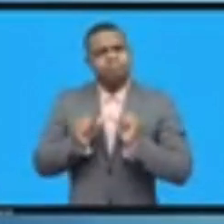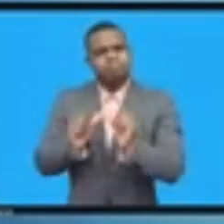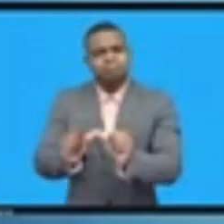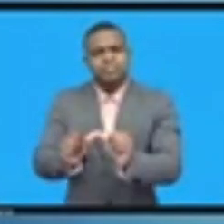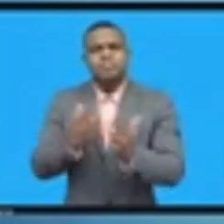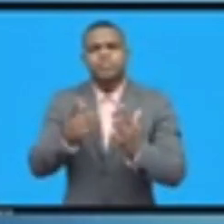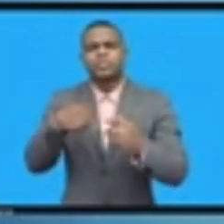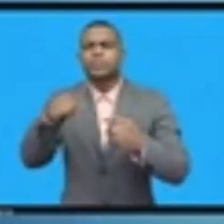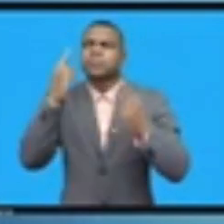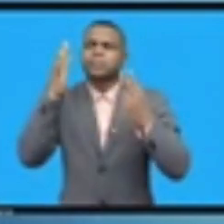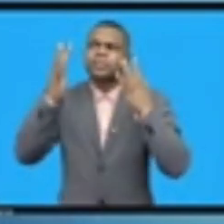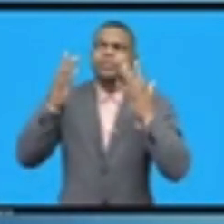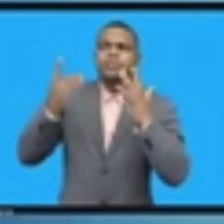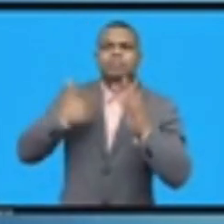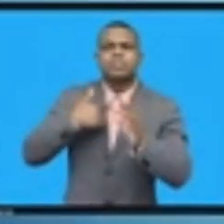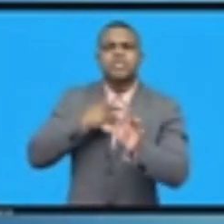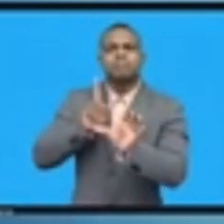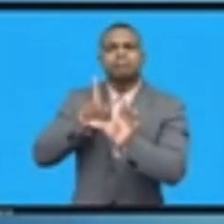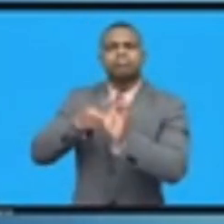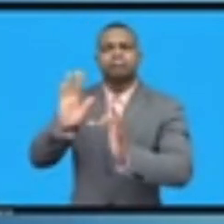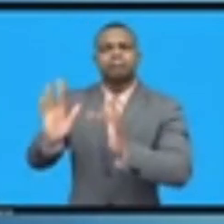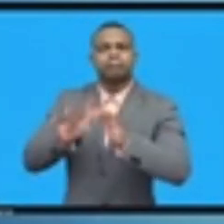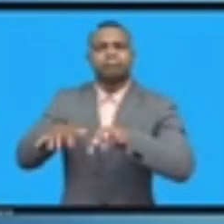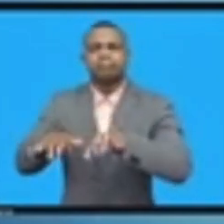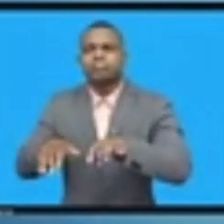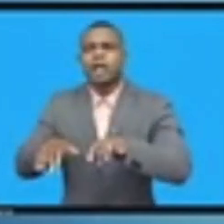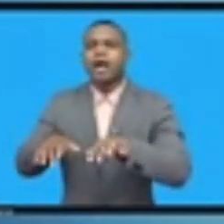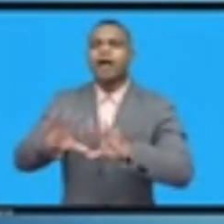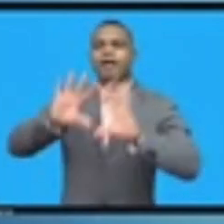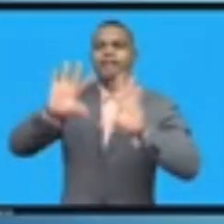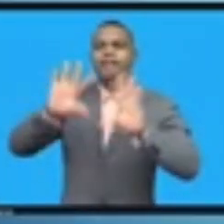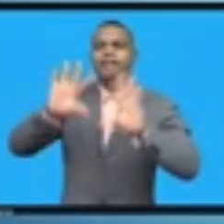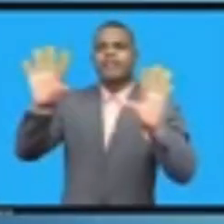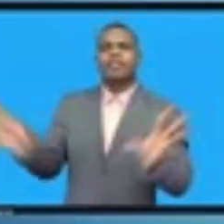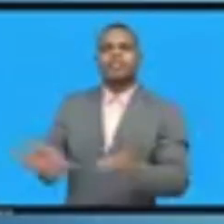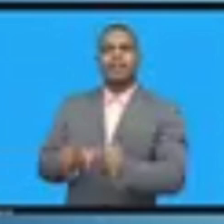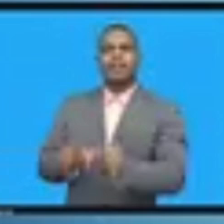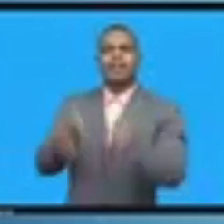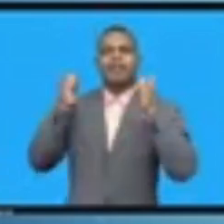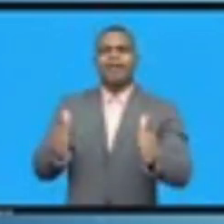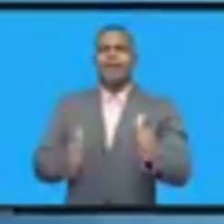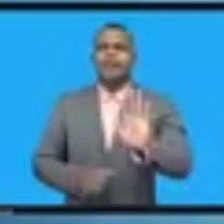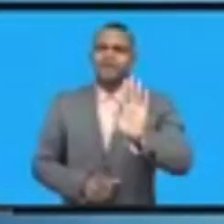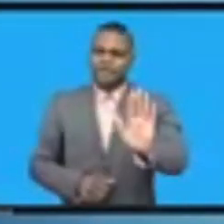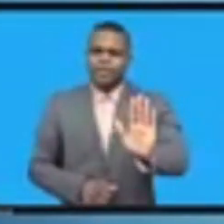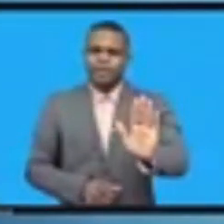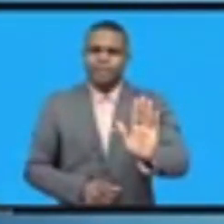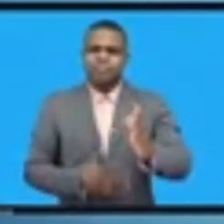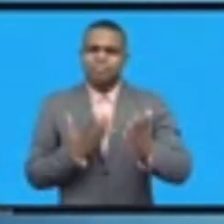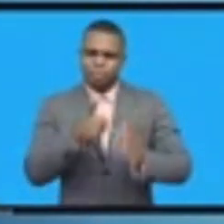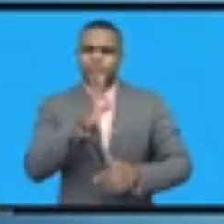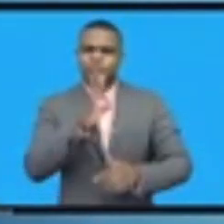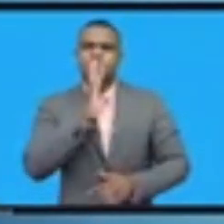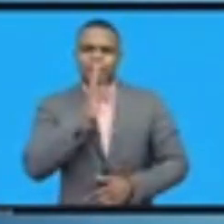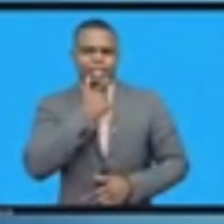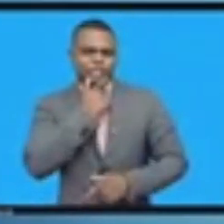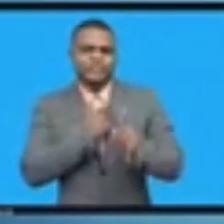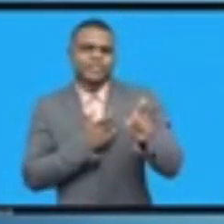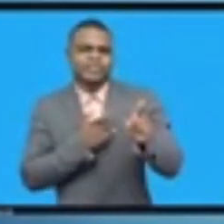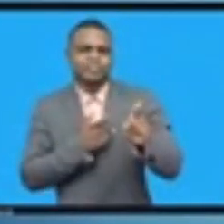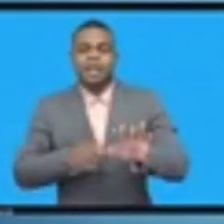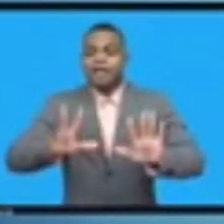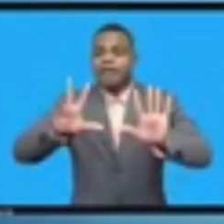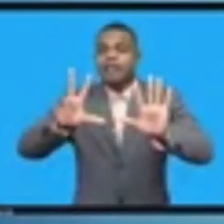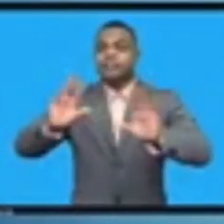因为互联网上的内容 80% 都是英文，而全球不到 20% 的人讲英